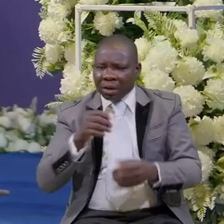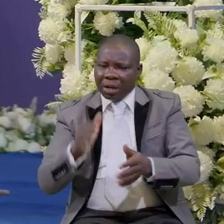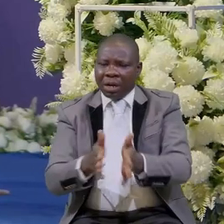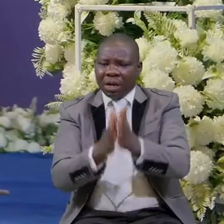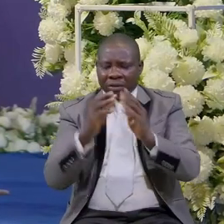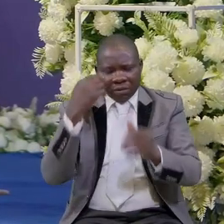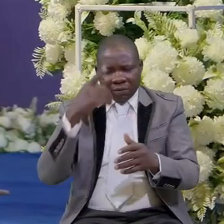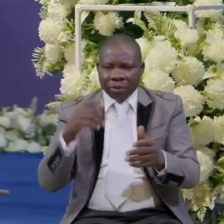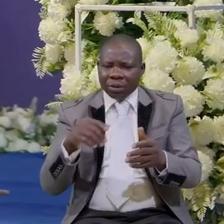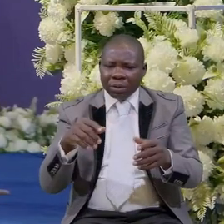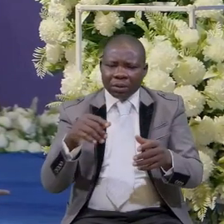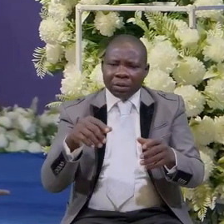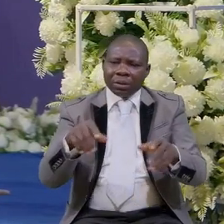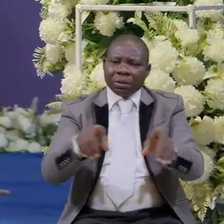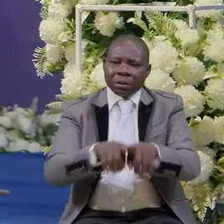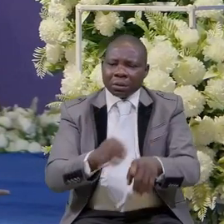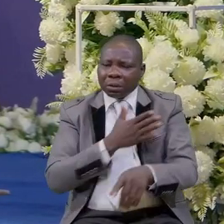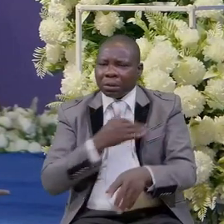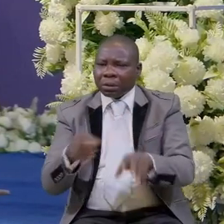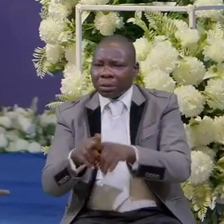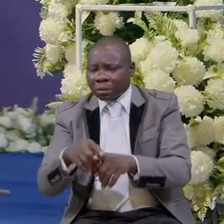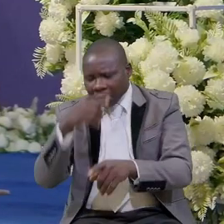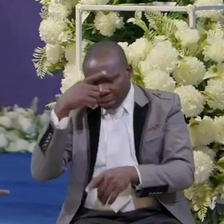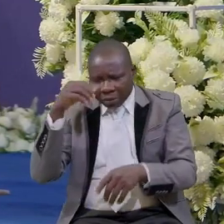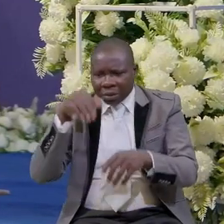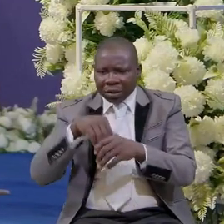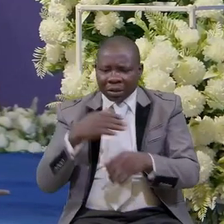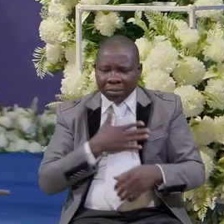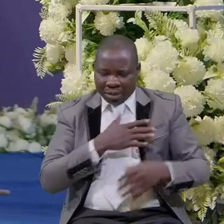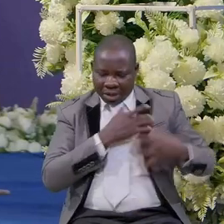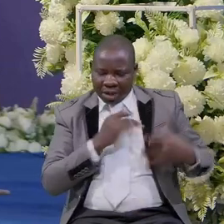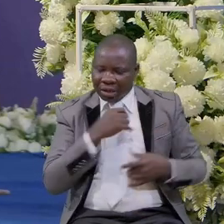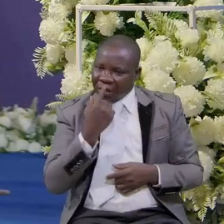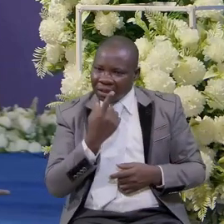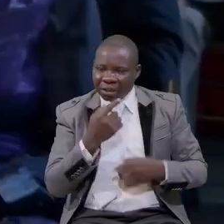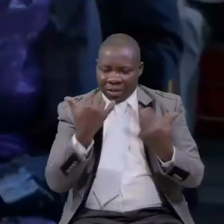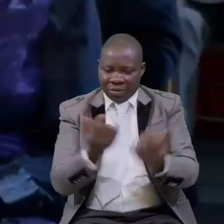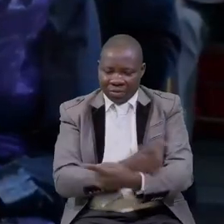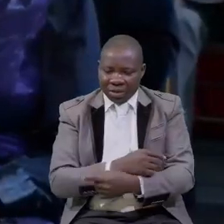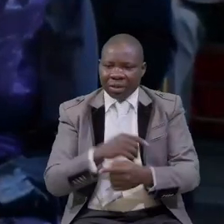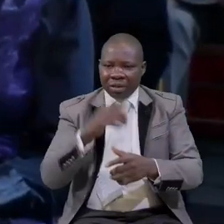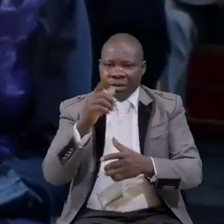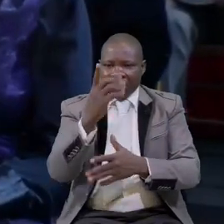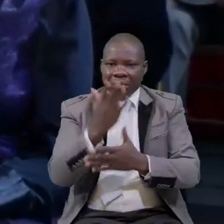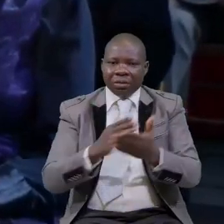je demande telle personne. Parce que dans mon cœur, je disais aujourd'hui. Quelqu'un dit aujourd'hui.